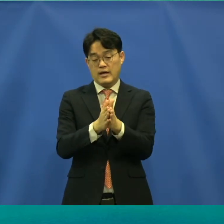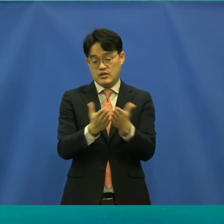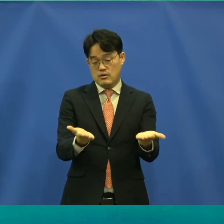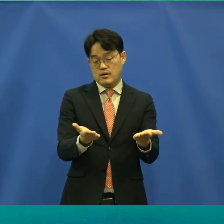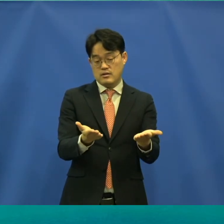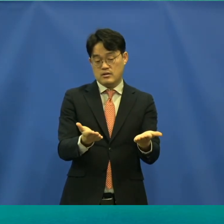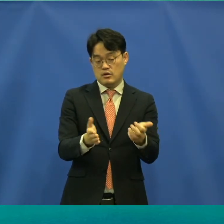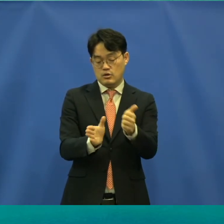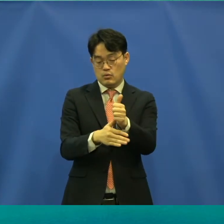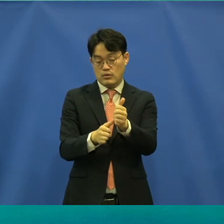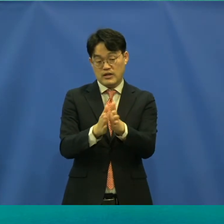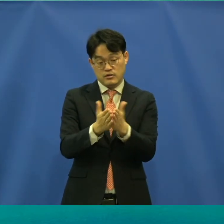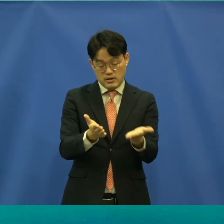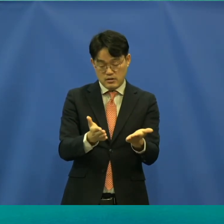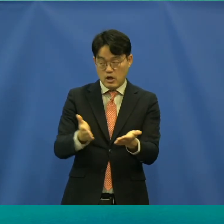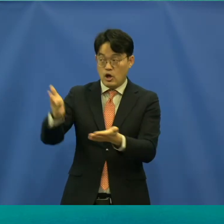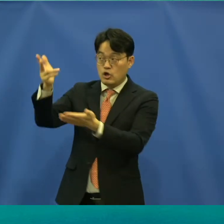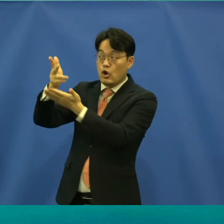여호와의 말씀, 여호와의 말씀.